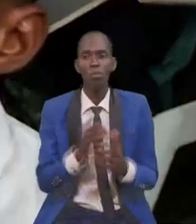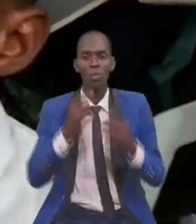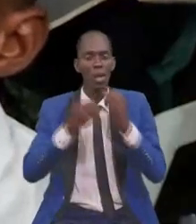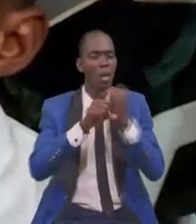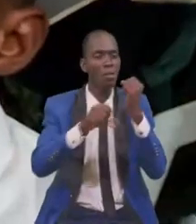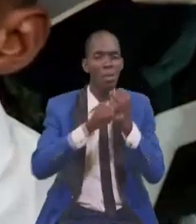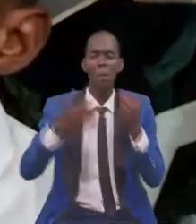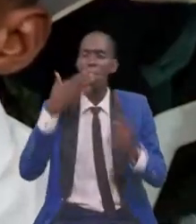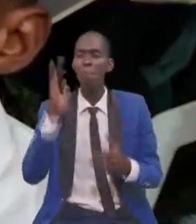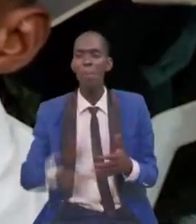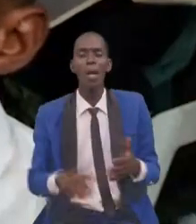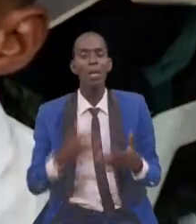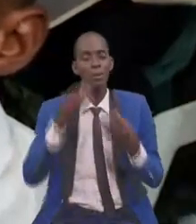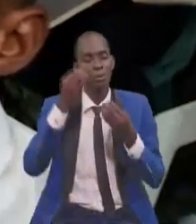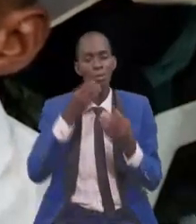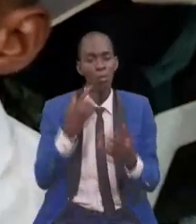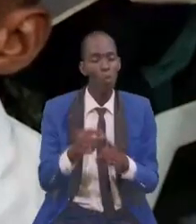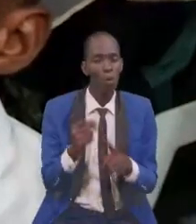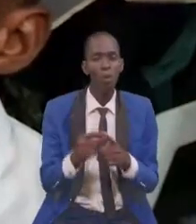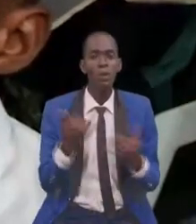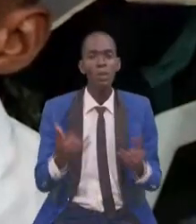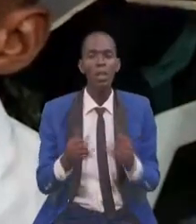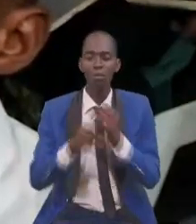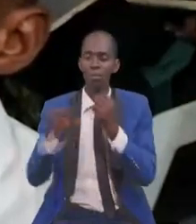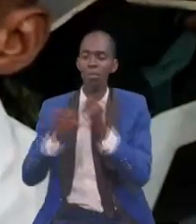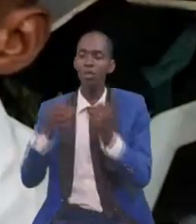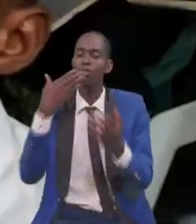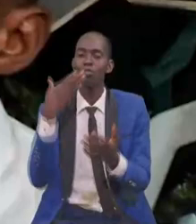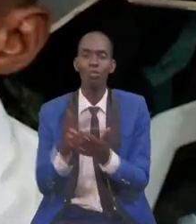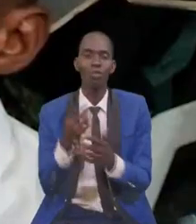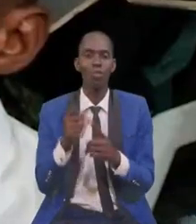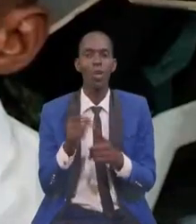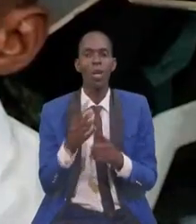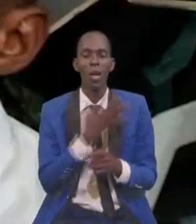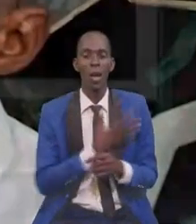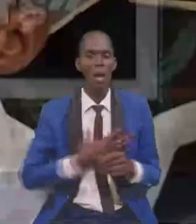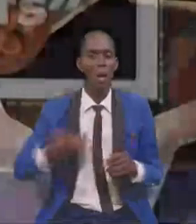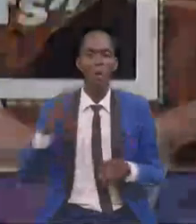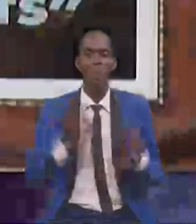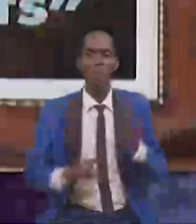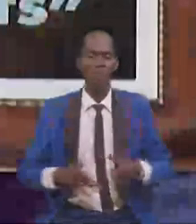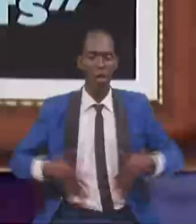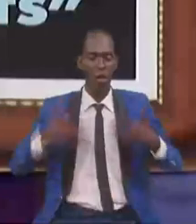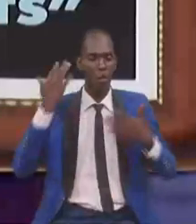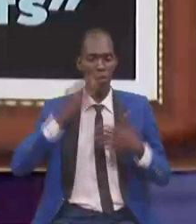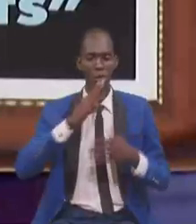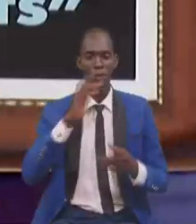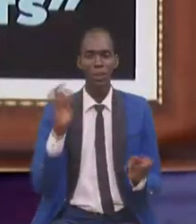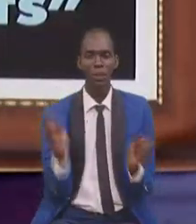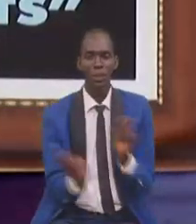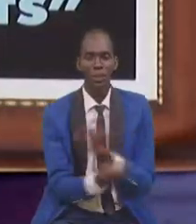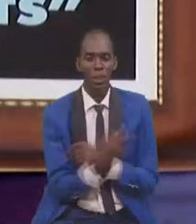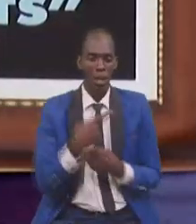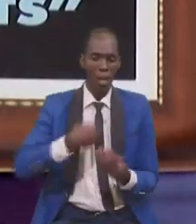Faut pas publier de mauvaises nouvelles. Publier quel type de nouvelles? De bonnes nouvelles. Et la vie des gens sera transformée